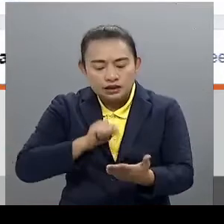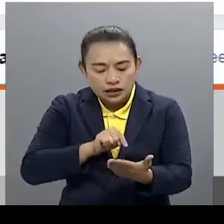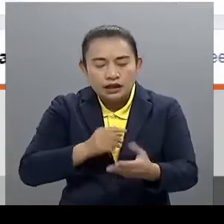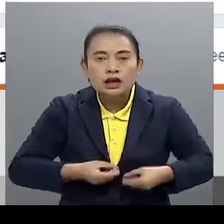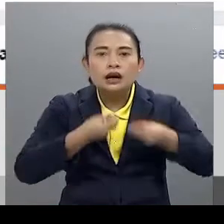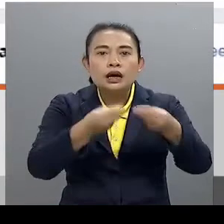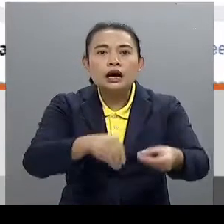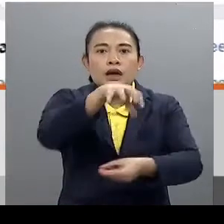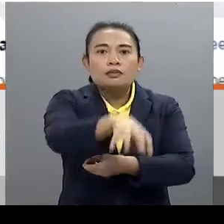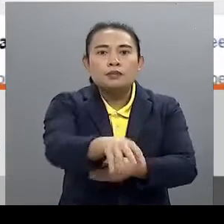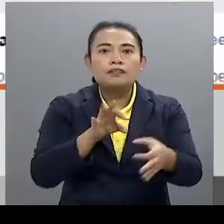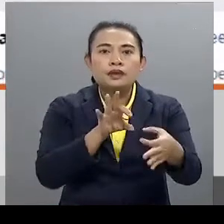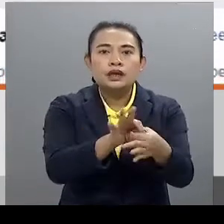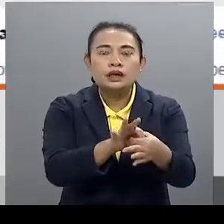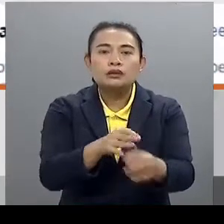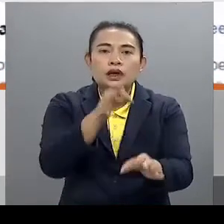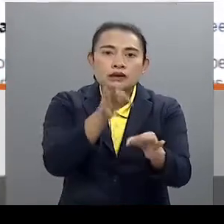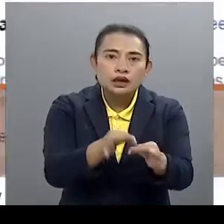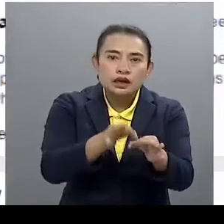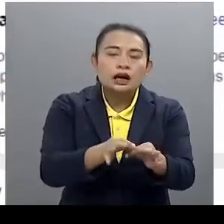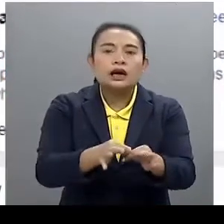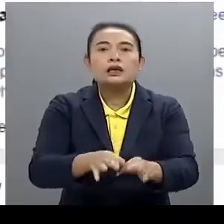บาทก็ยืนยันนะคะว่าได้นำหลักฐานทั้งหมดมอบให้หน่วยงานที่เกี่ยวข้องทั้งบัญชีstatementและเอกสารต่างๆเพื่อยืนยันว่าไม่ได้นำเงินไปใช้ส่วนตัวและก็จะรวบรวมเงินบริจาคทั้งหมดไปใช้ให้ตรงตามวัตถุประสงค์ค่ะ